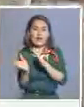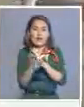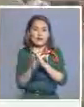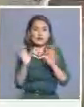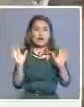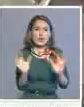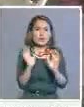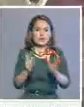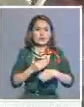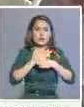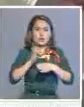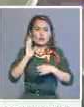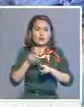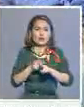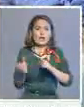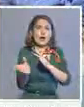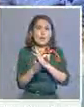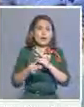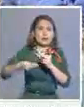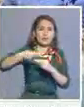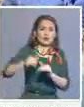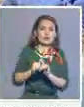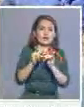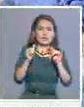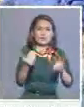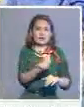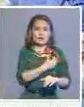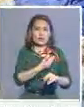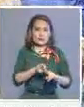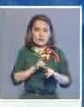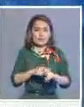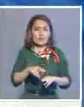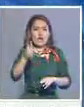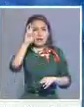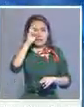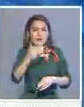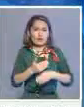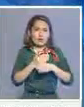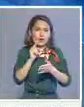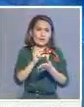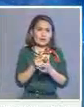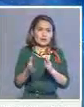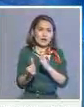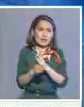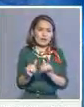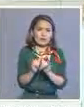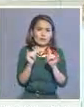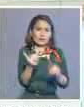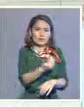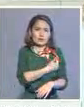жыланнан қорейді. Кәсіпкер өңірде балық шаруашылығын дамытпақшы. Бұл іске атсалысуға ниеттілер де бар. Дені тұқыбалықтарын